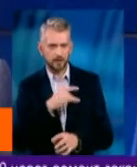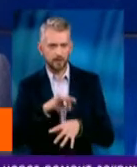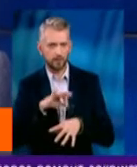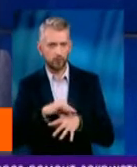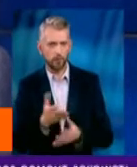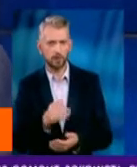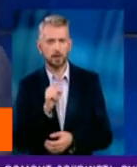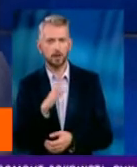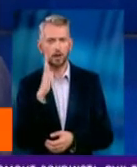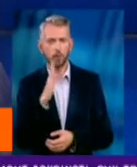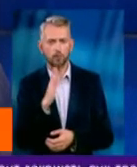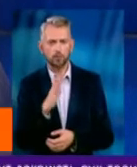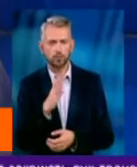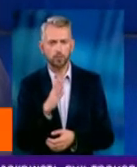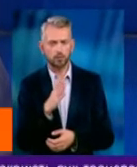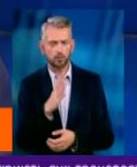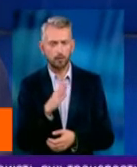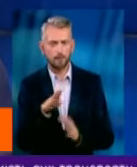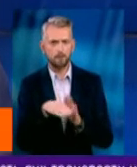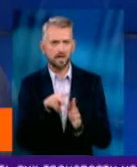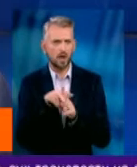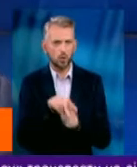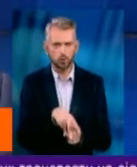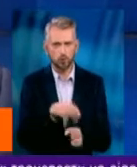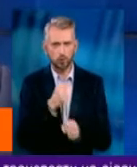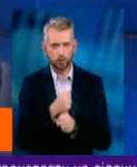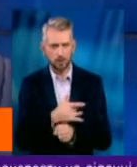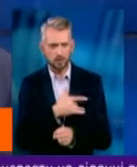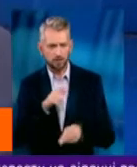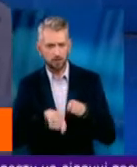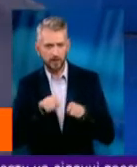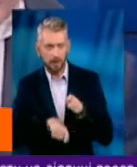захворювання. Там буде перевірка серця під нагрузкою. Це не такі великі затрати, просто це